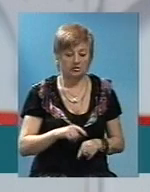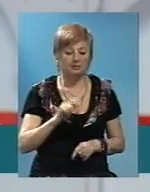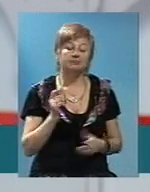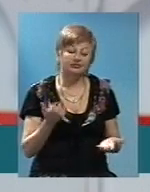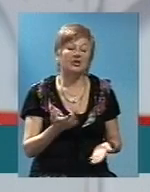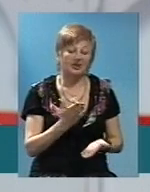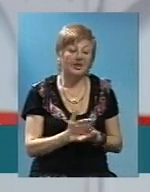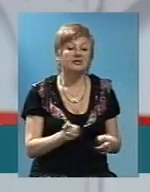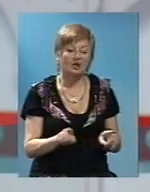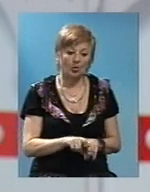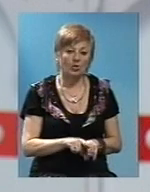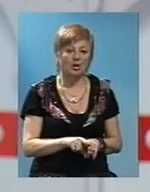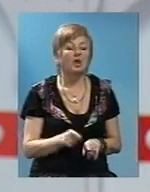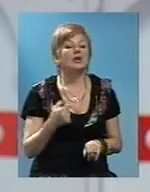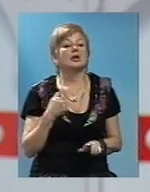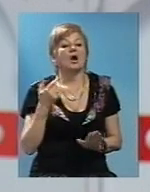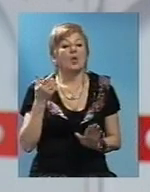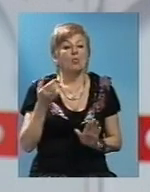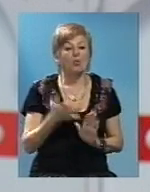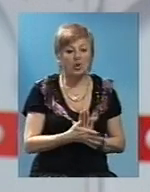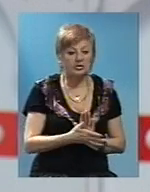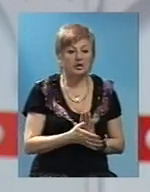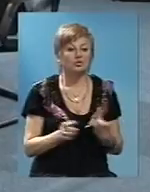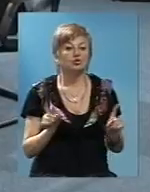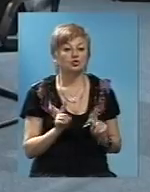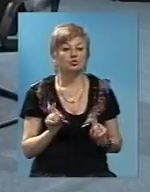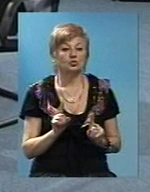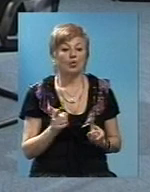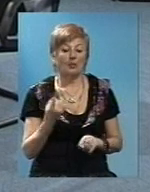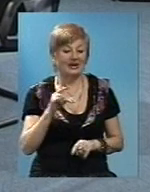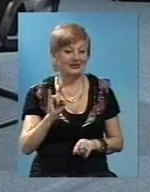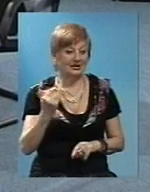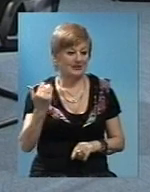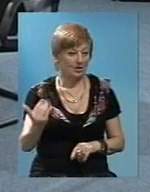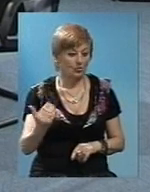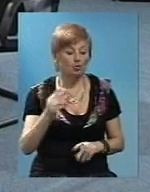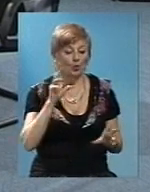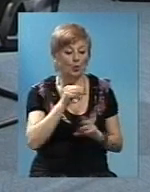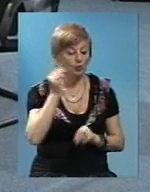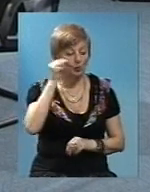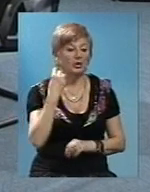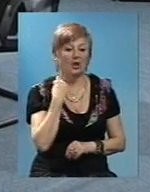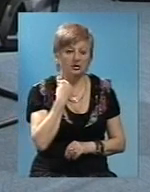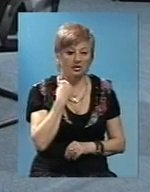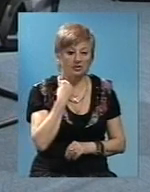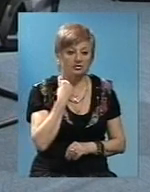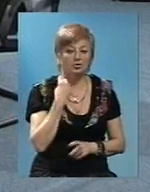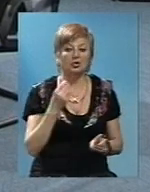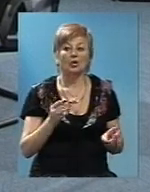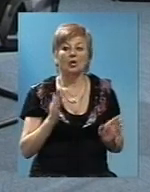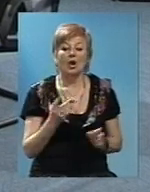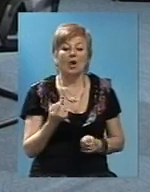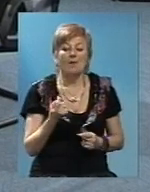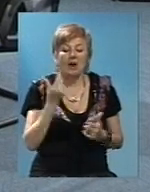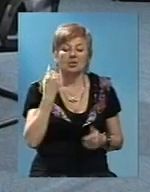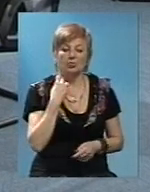жаль, розповсюджене явище. І я зрозумів, що для того, щоб ця дитина успішно вивчала англійську, тільки англійської мало.